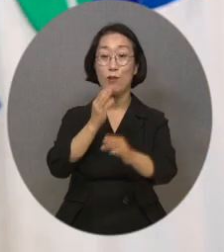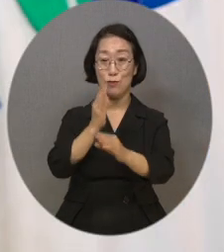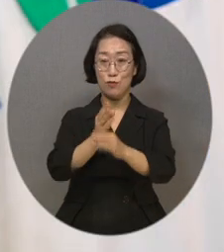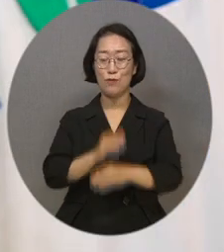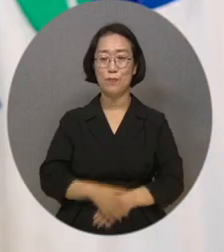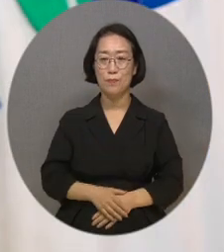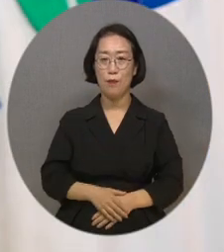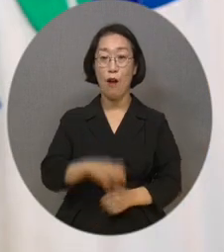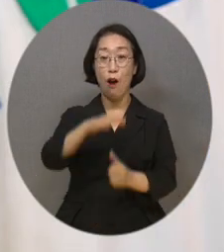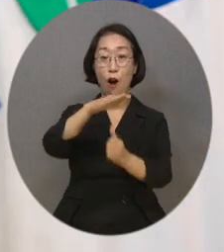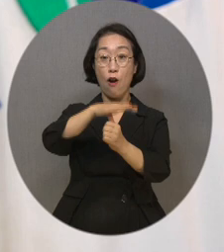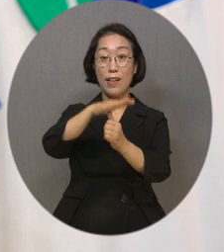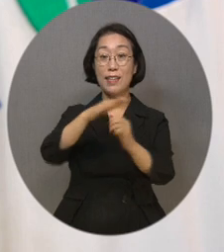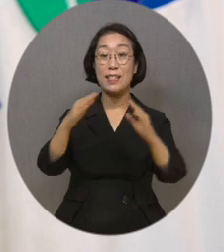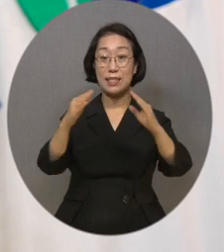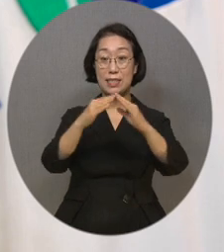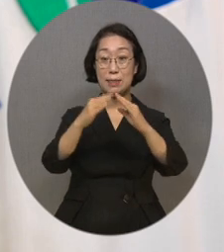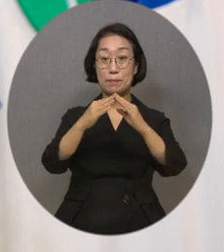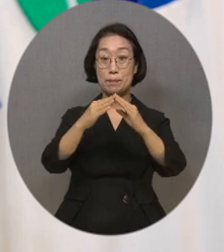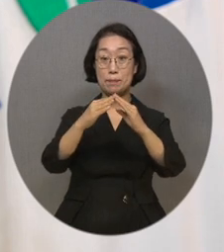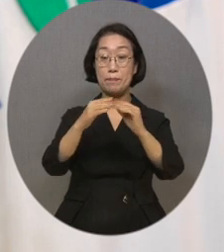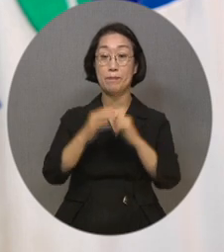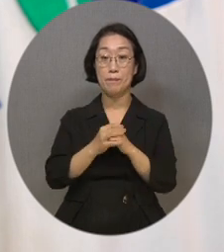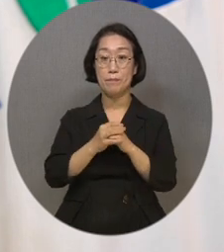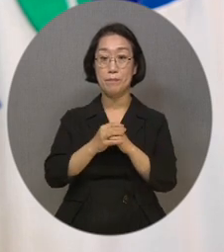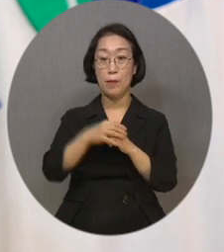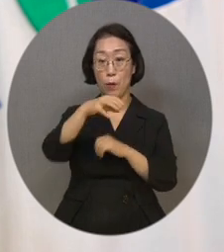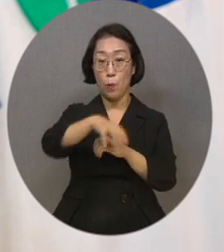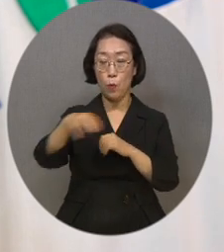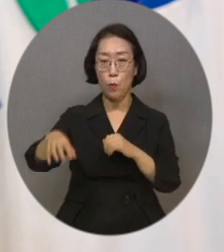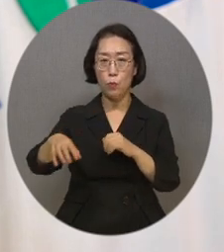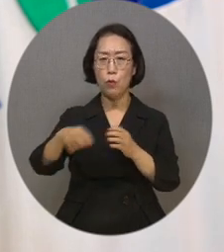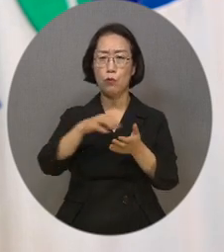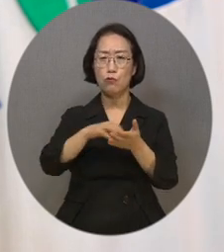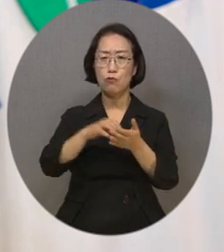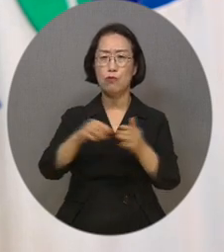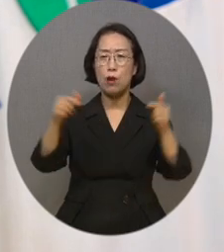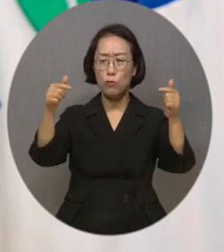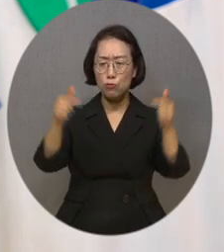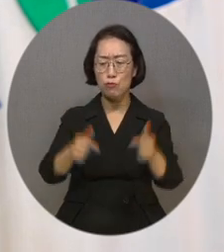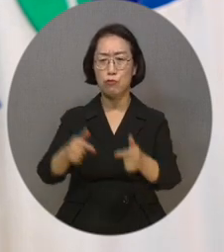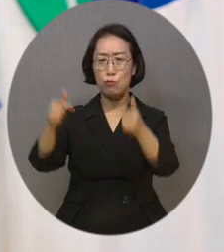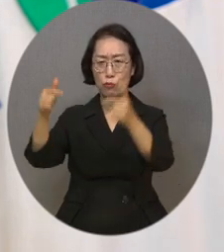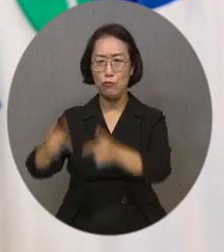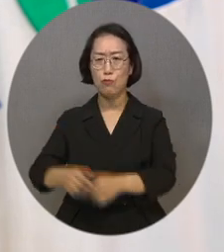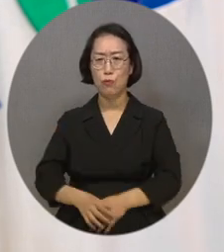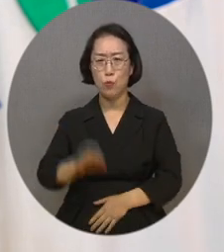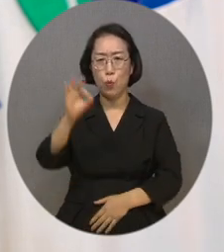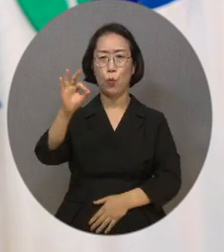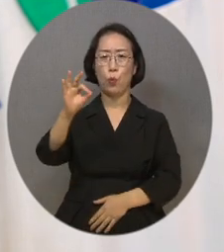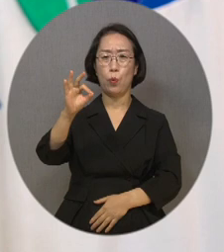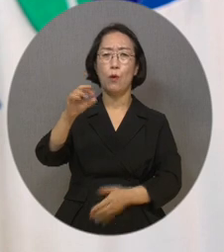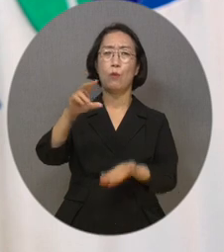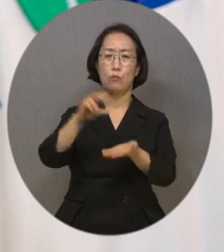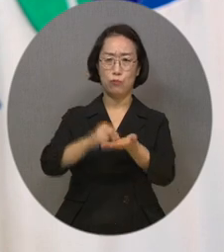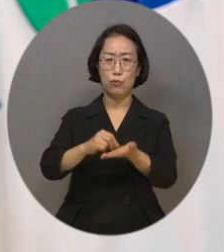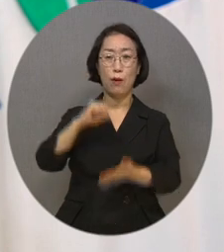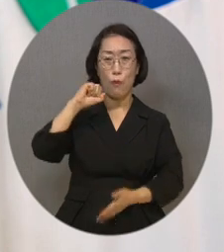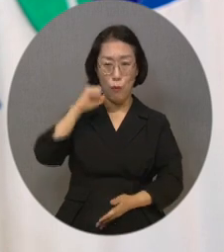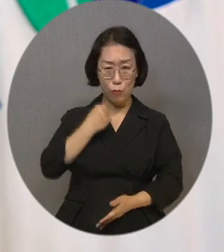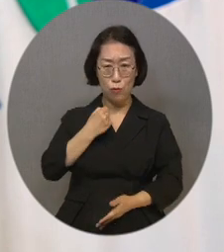이제 어린이집 같은 경우에는 굉장히 어린이 수가 줄어들기 때문에 이제 재정적 취약점을 갖고